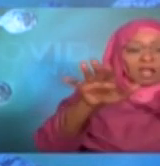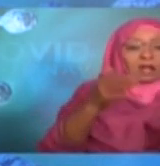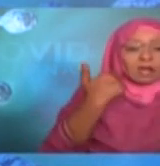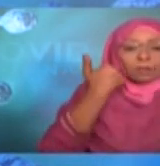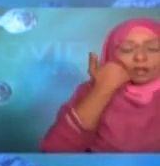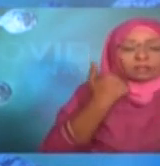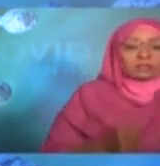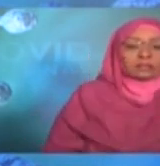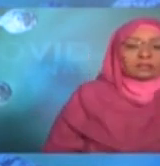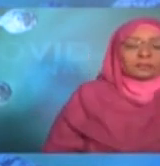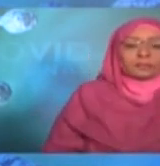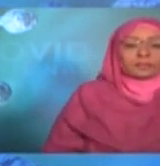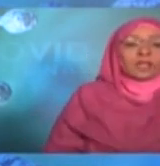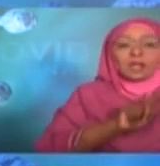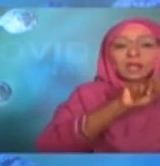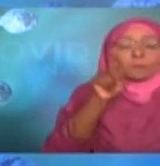غير المسيطر عليه